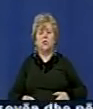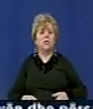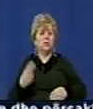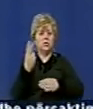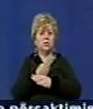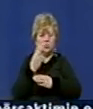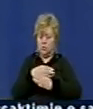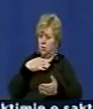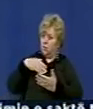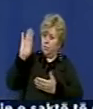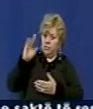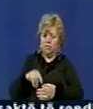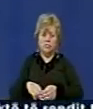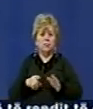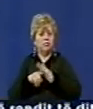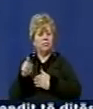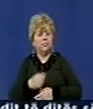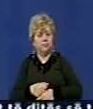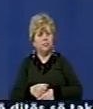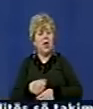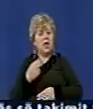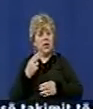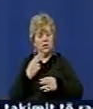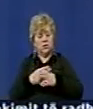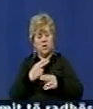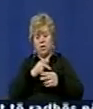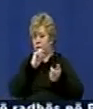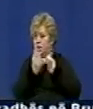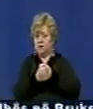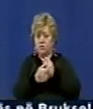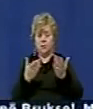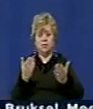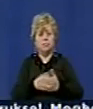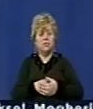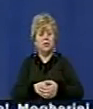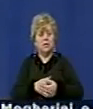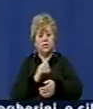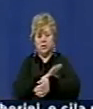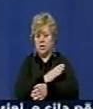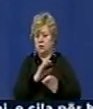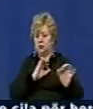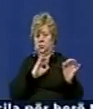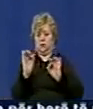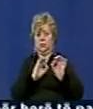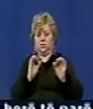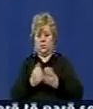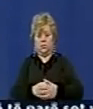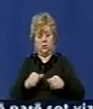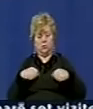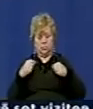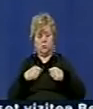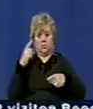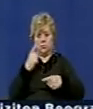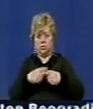me identitet të ndryshuar në pritje të dhënjes së dëshmisë, sepse nuk ndjehen të sigurt në vendin e tyre për ta thënë një të